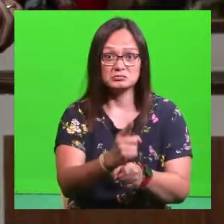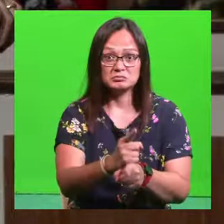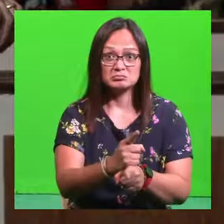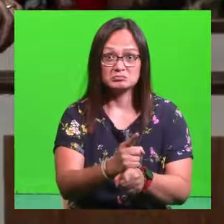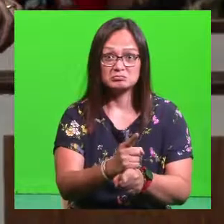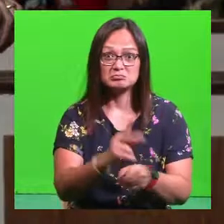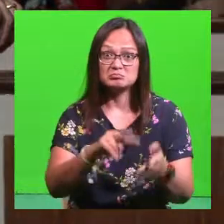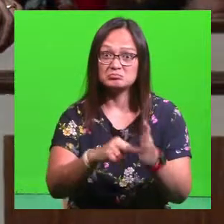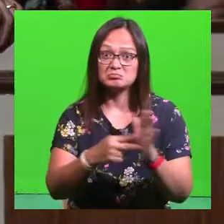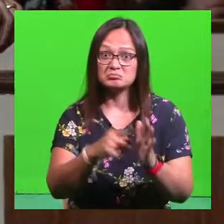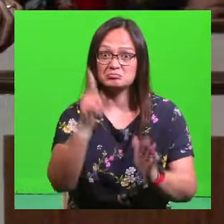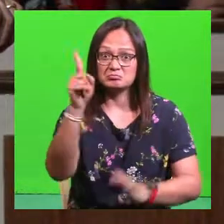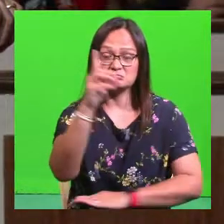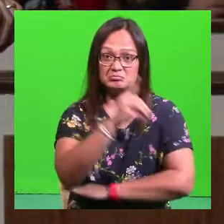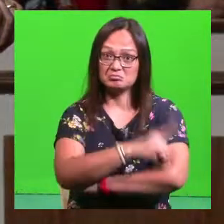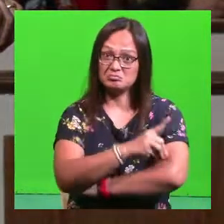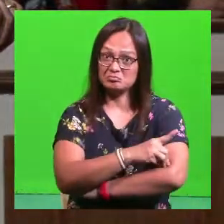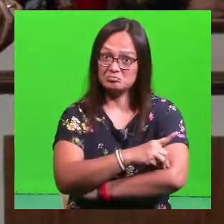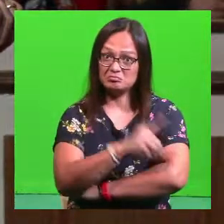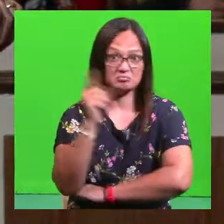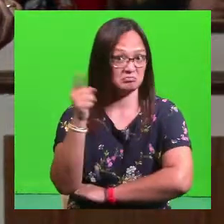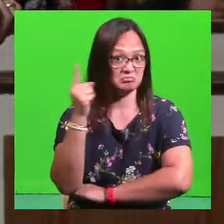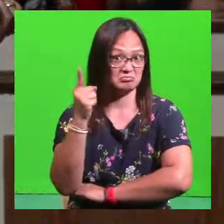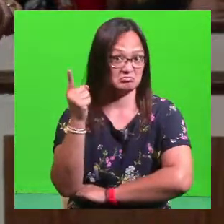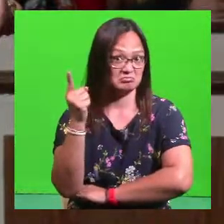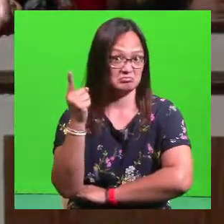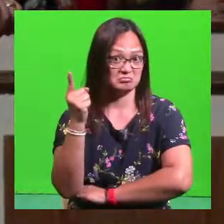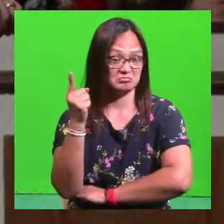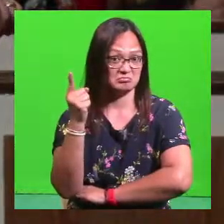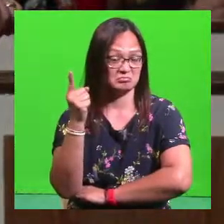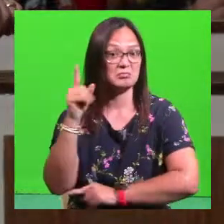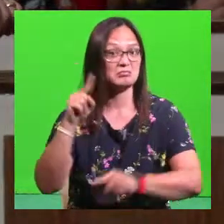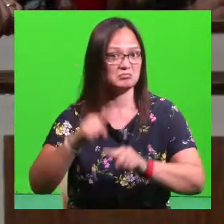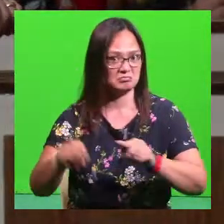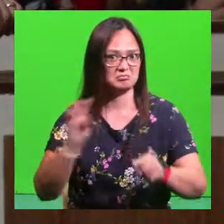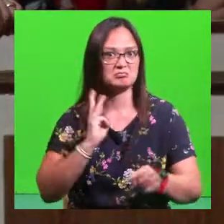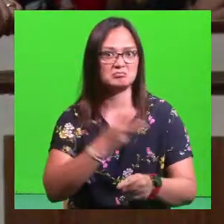tayo? But we believe as what the Lord said,